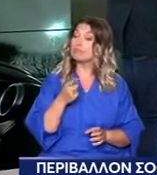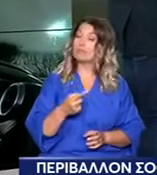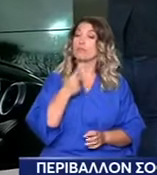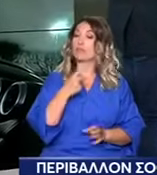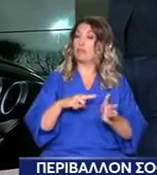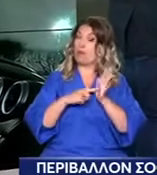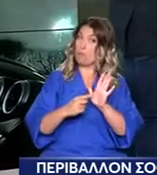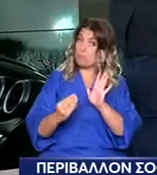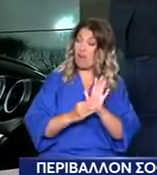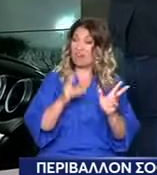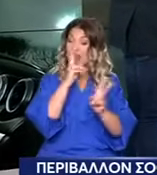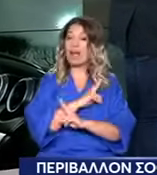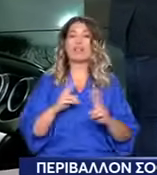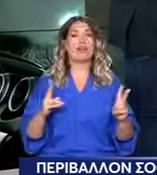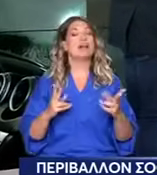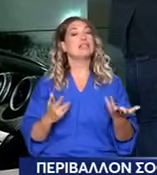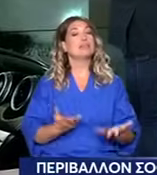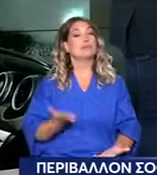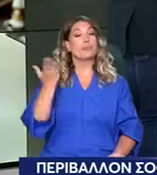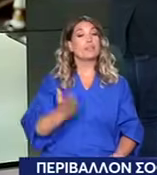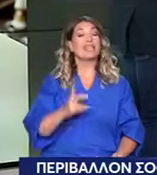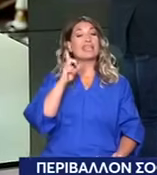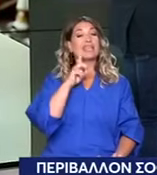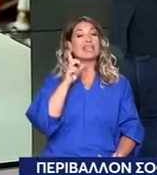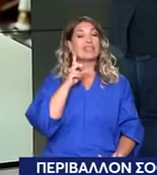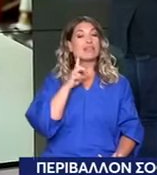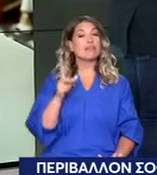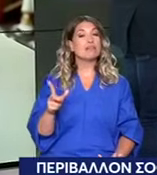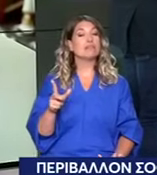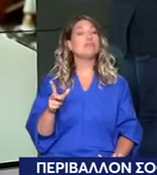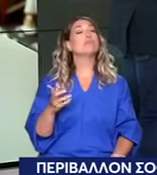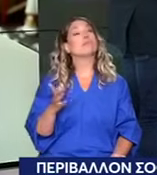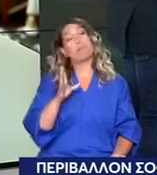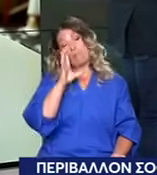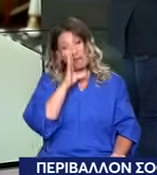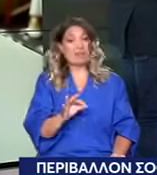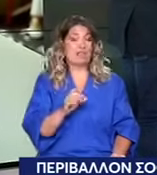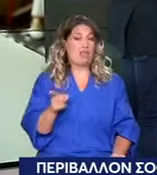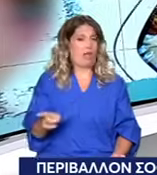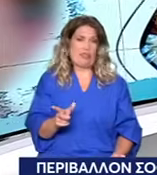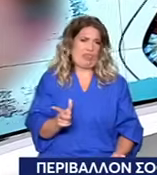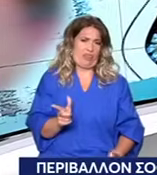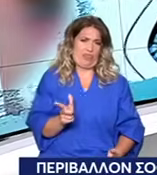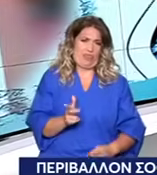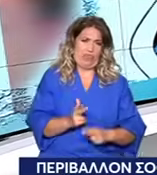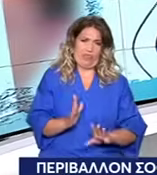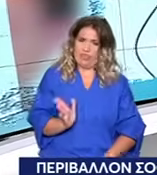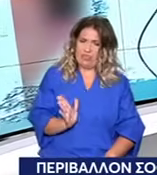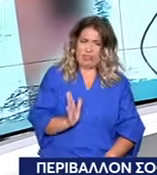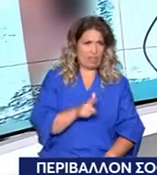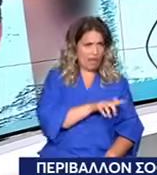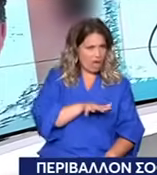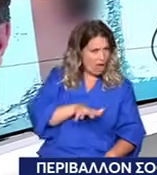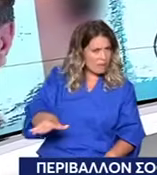το τονίσω. Εδώ μιλάμε για μια γυναίκα η οποία δέχτηκε μια τρομερή επίθεση. Τρομερή επίθεση πραγματικά. Και αν μη τι